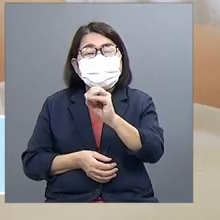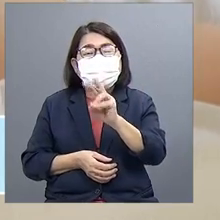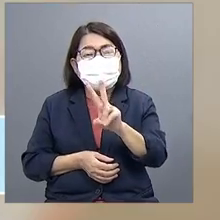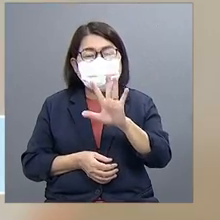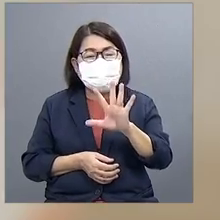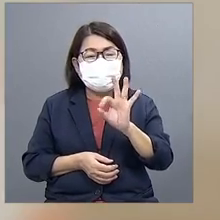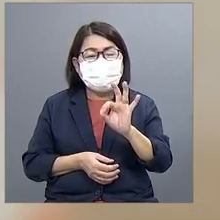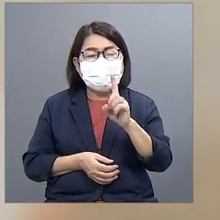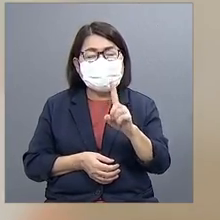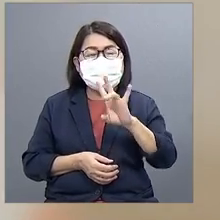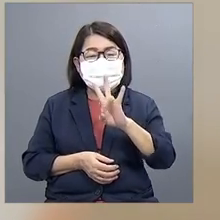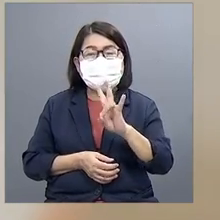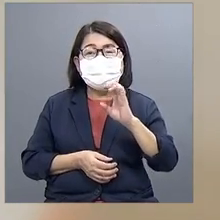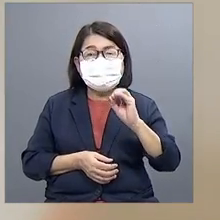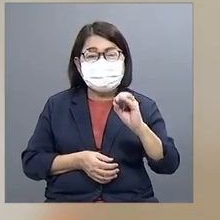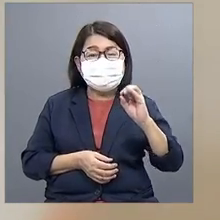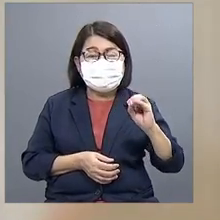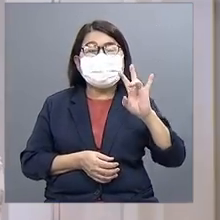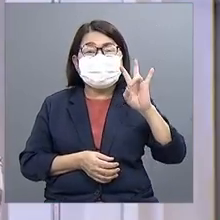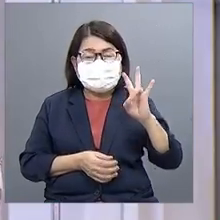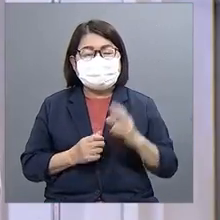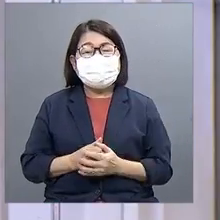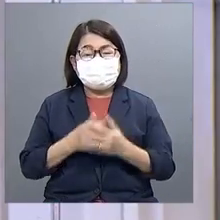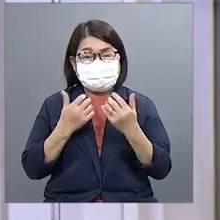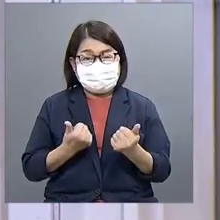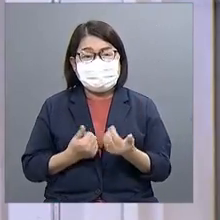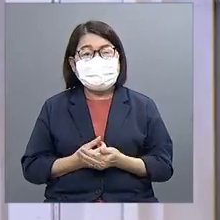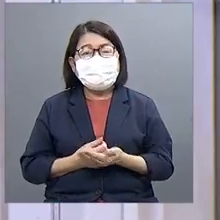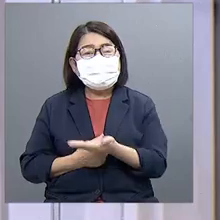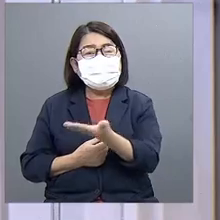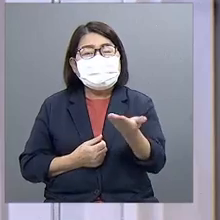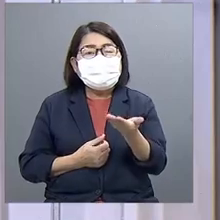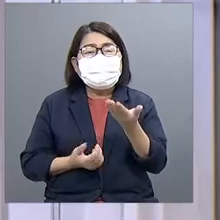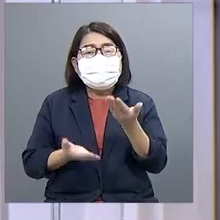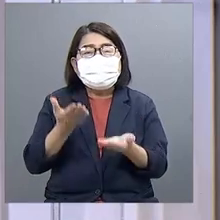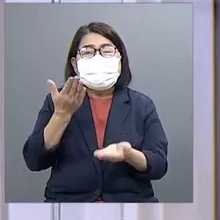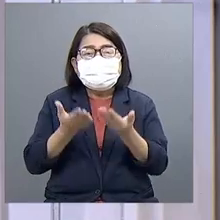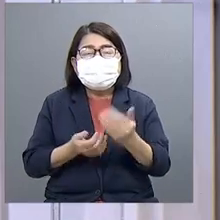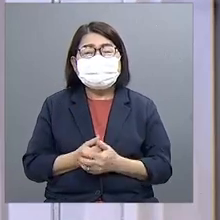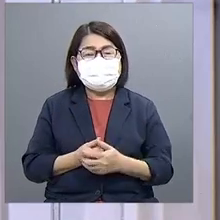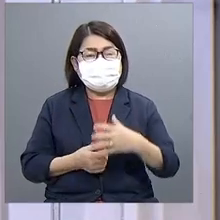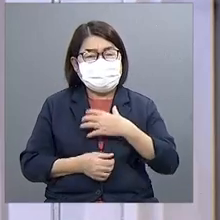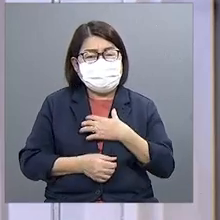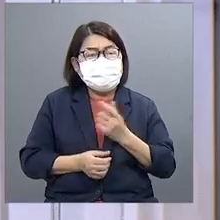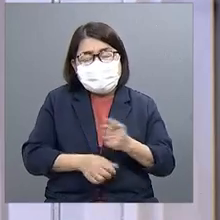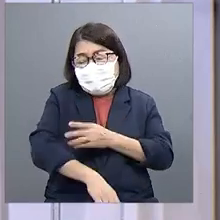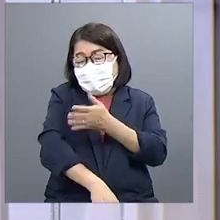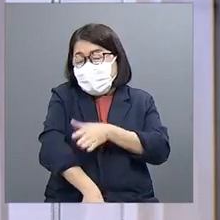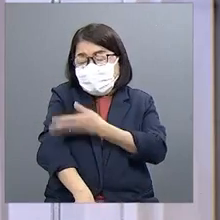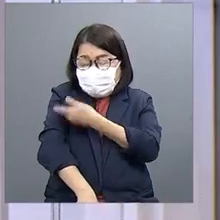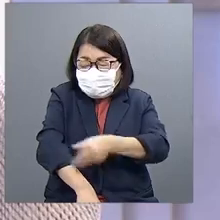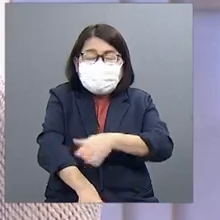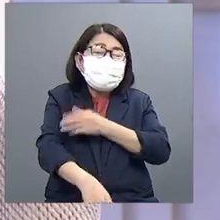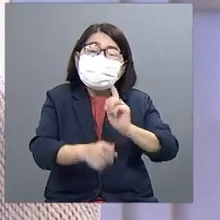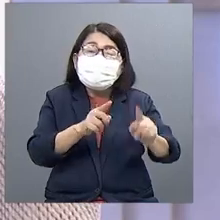02-591-7007ค่ะ แต่แดดช่วงนี้คุณผู้ชมต่อให้ทาสีที่ไว้โค้ทกันความร้อนกันสะท้อนแสงอะไรเนี่ยยังไงก็ดำก็คล้ำ